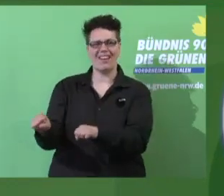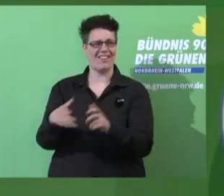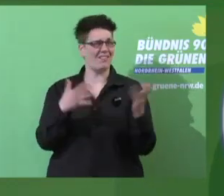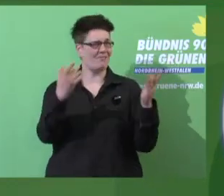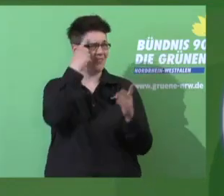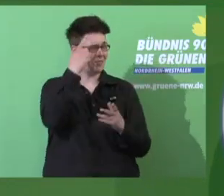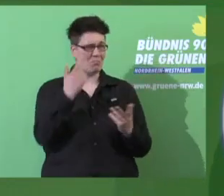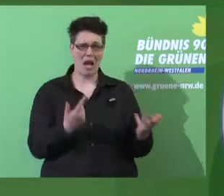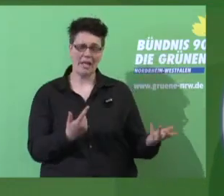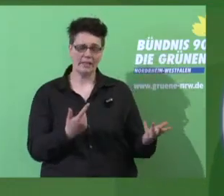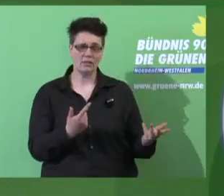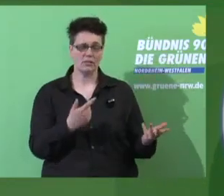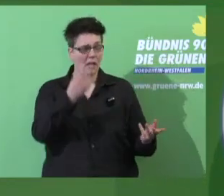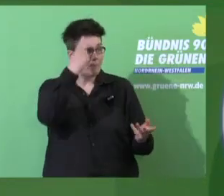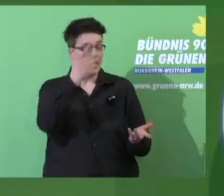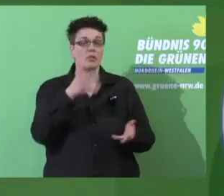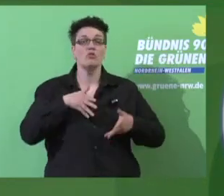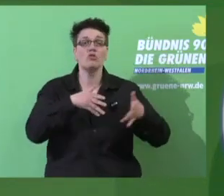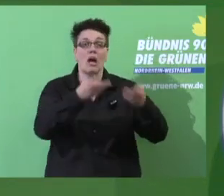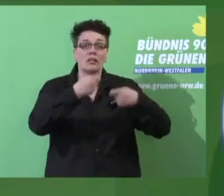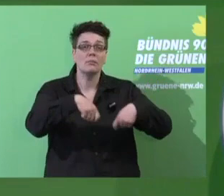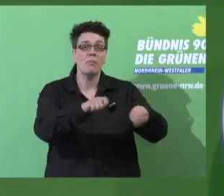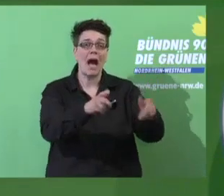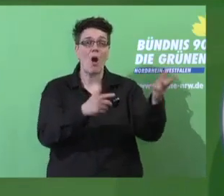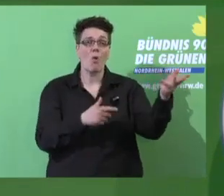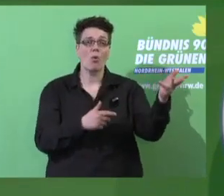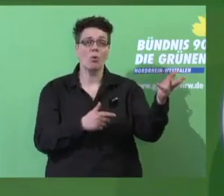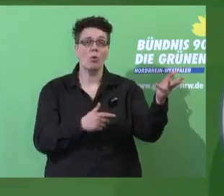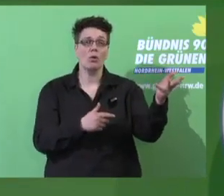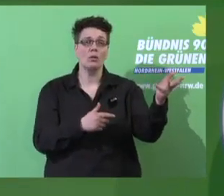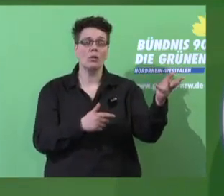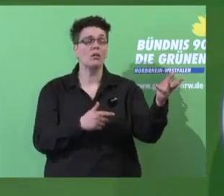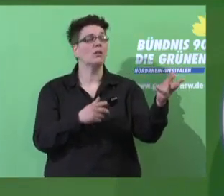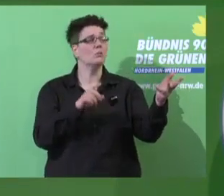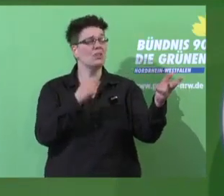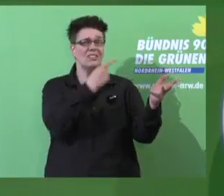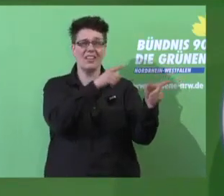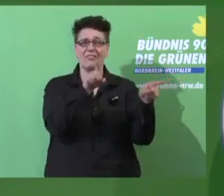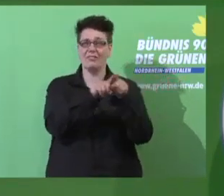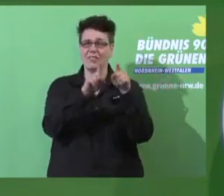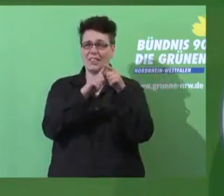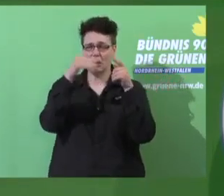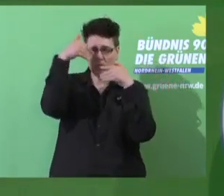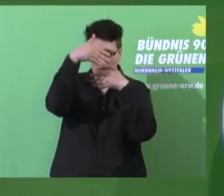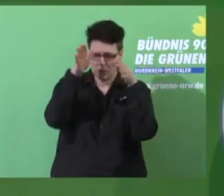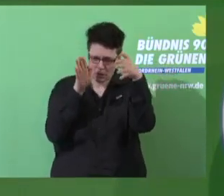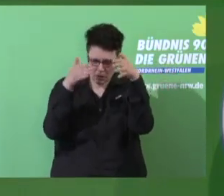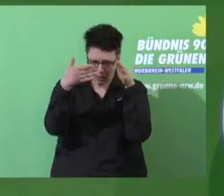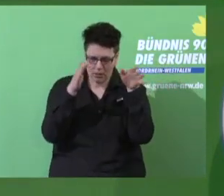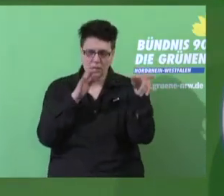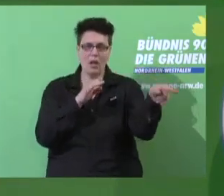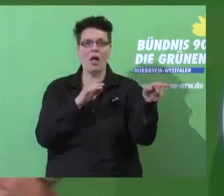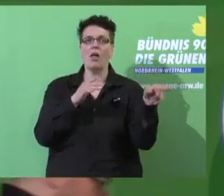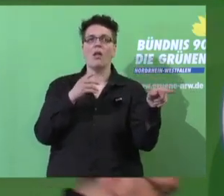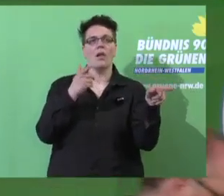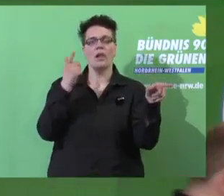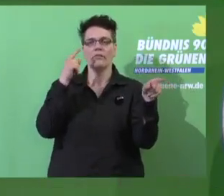bauen, und in ihrer beschränkten Sichtweise, die ganz häufig die Sichtweise von 50- bis